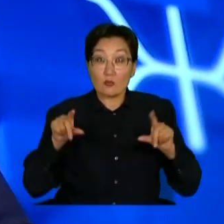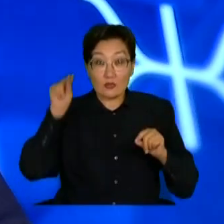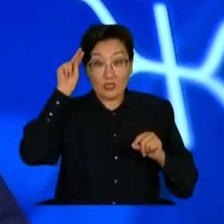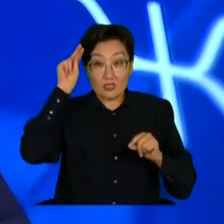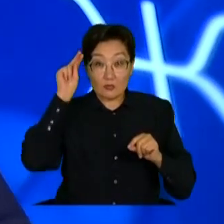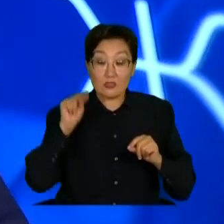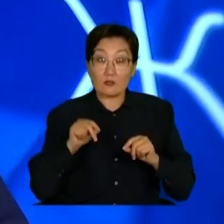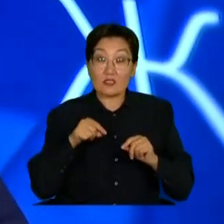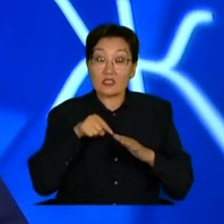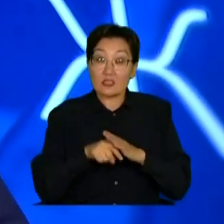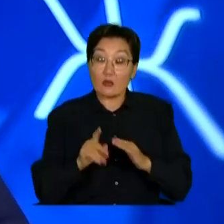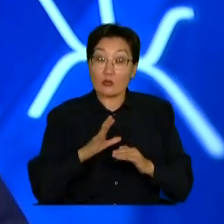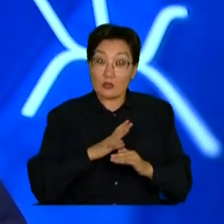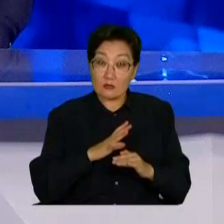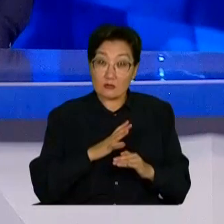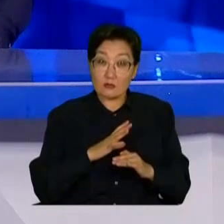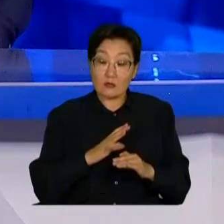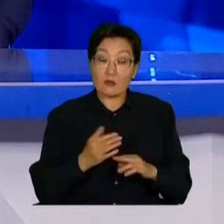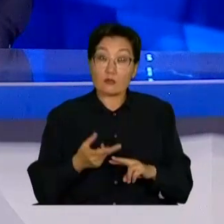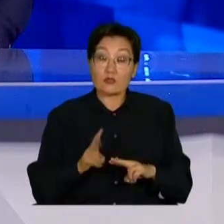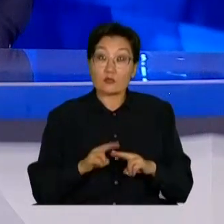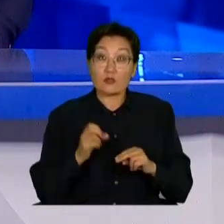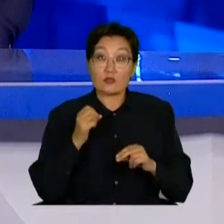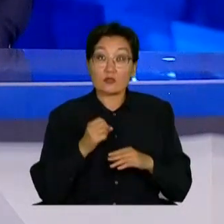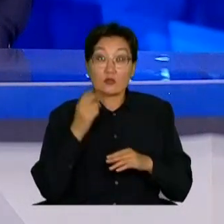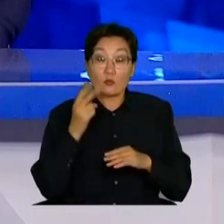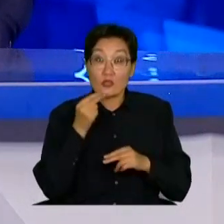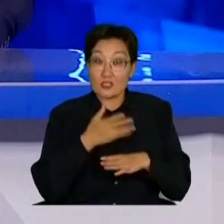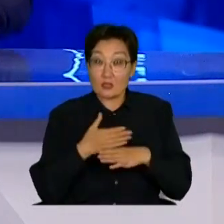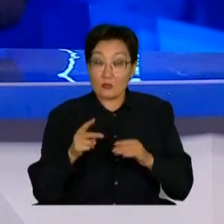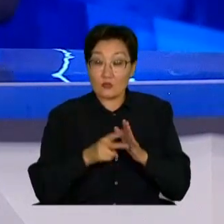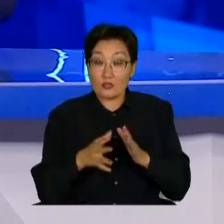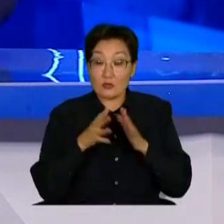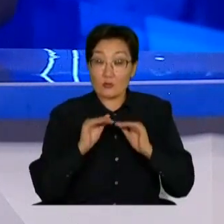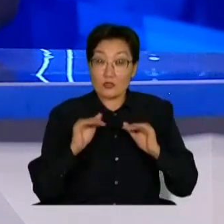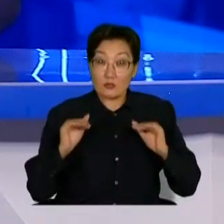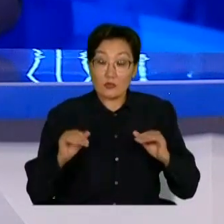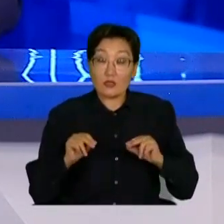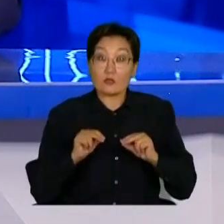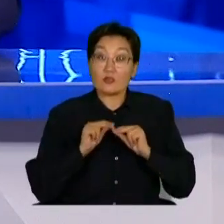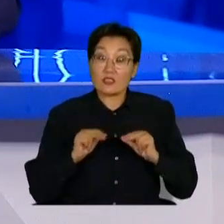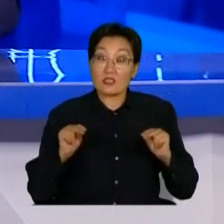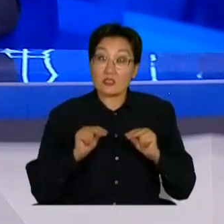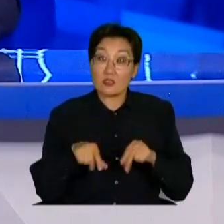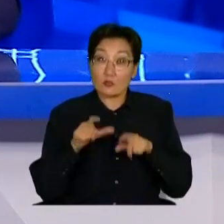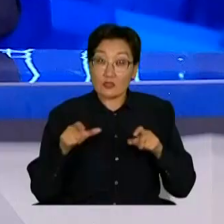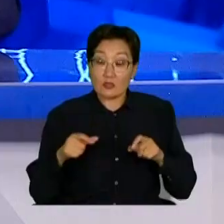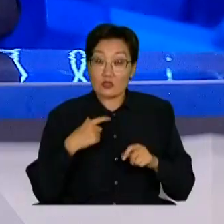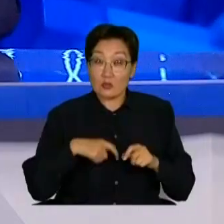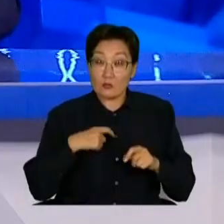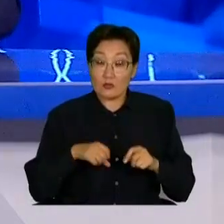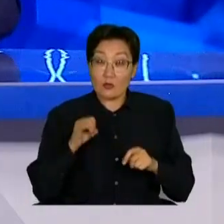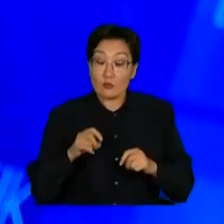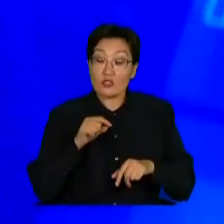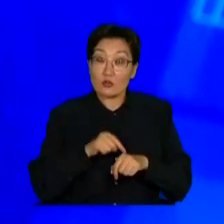Кейікбаев атындағы мектеп гимназиясында болған. Түскастан кейін 70-ден аса оқушымен білім ордасының қызметкерлері өздерінің